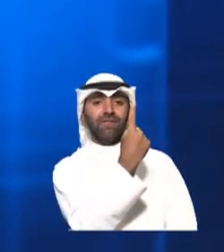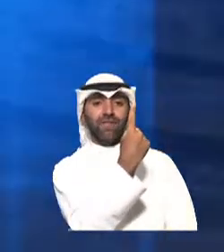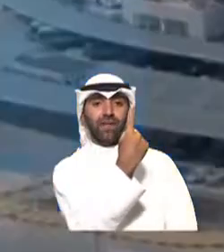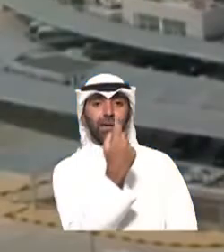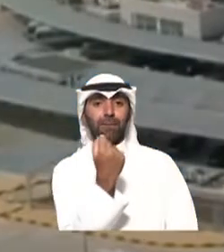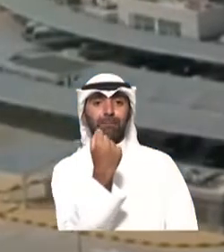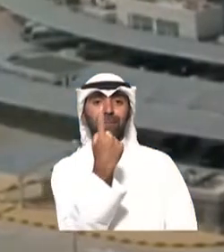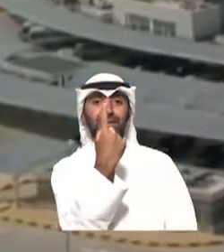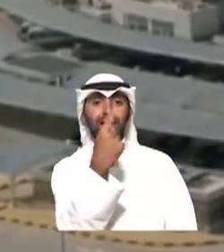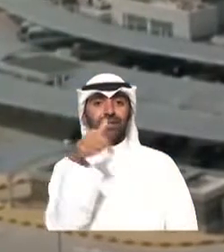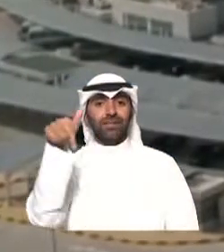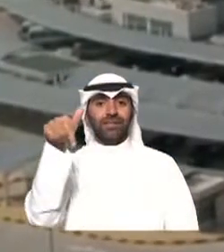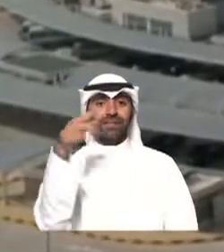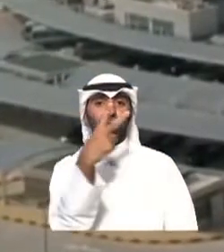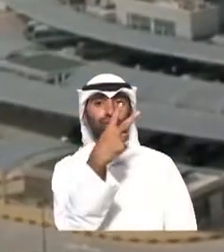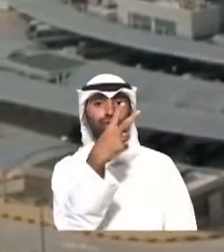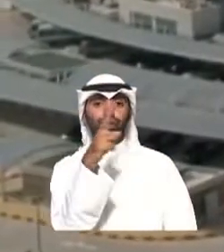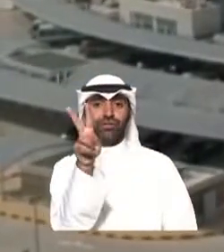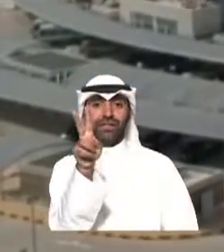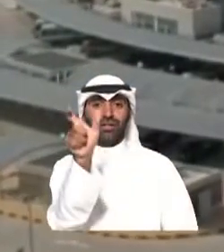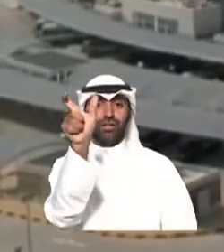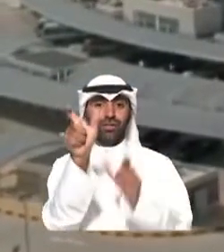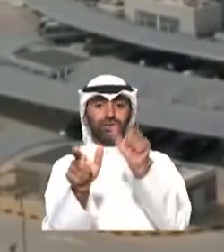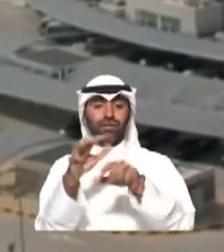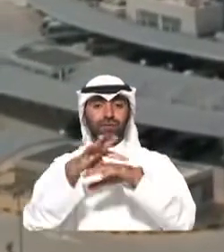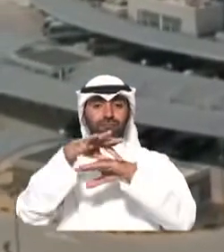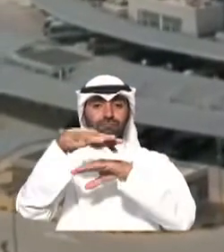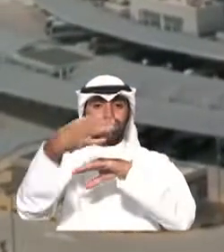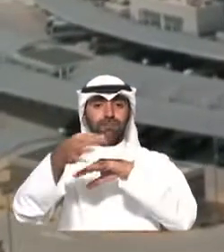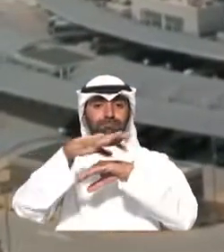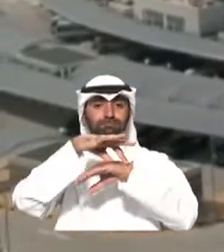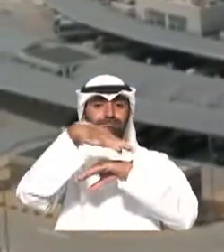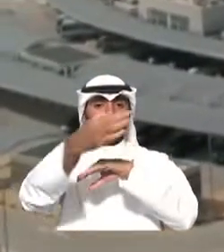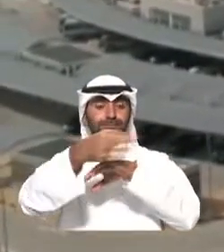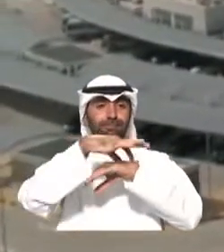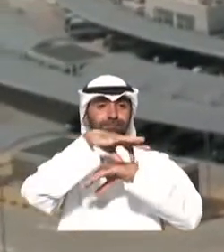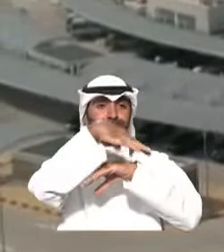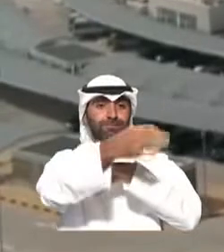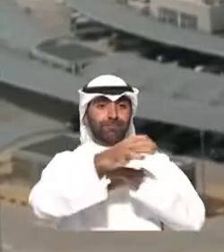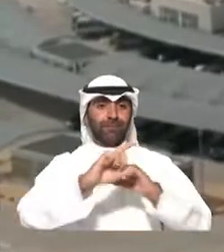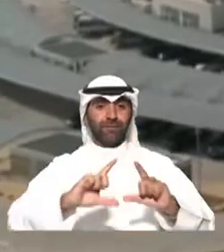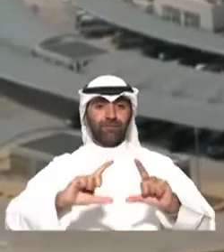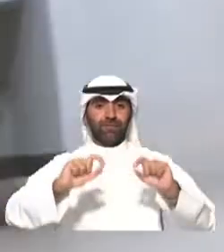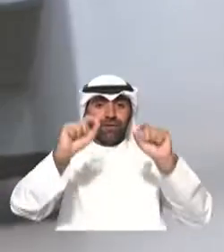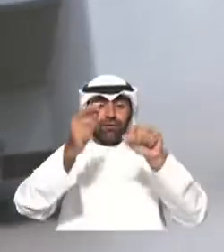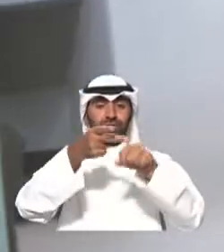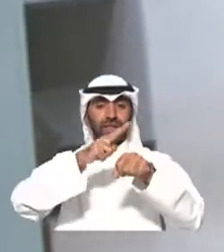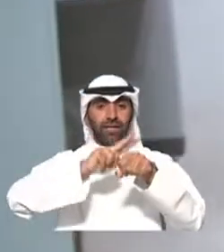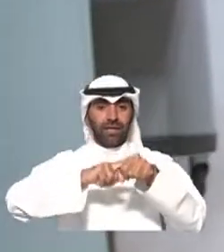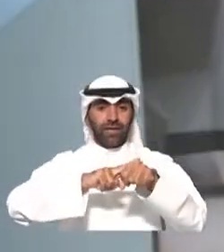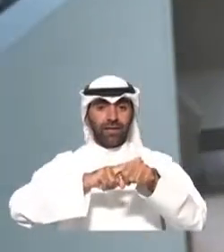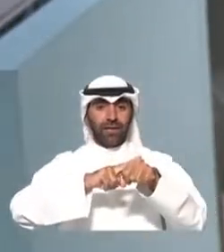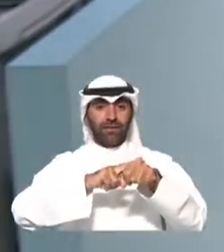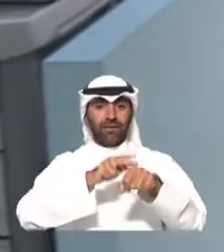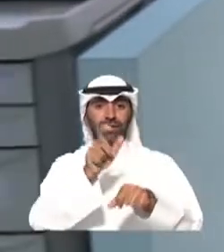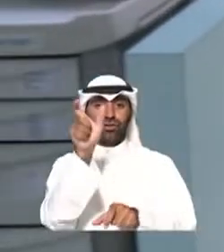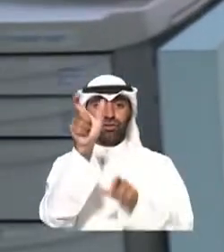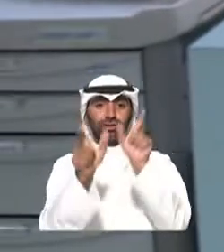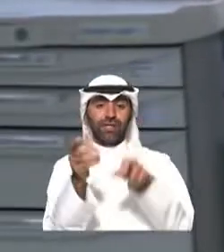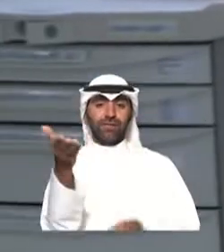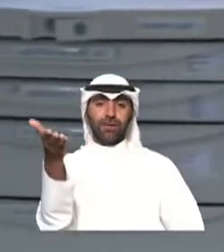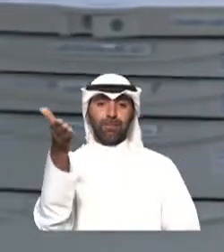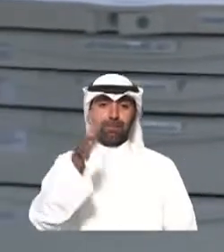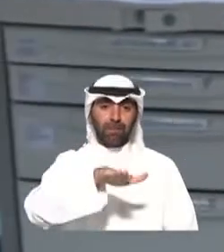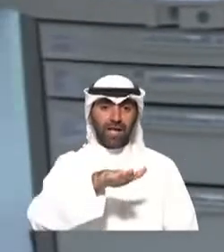1226 إصابة جديدة بفيروس كورونا المستجد في الساعات 24 الماضية، فيما سجلت 18